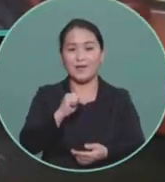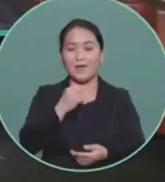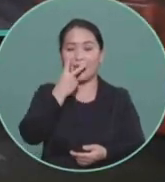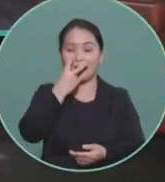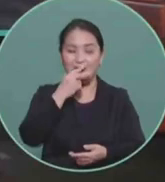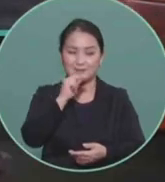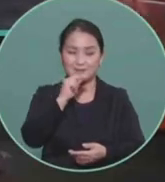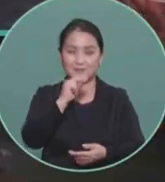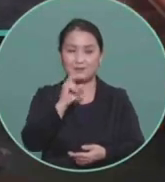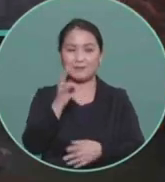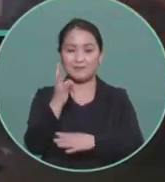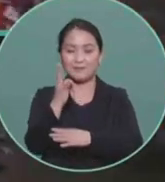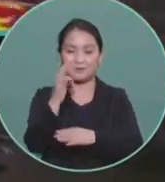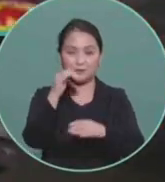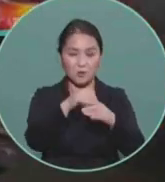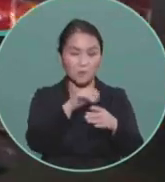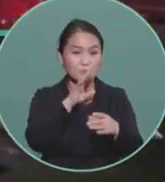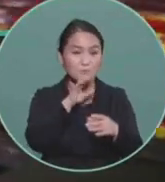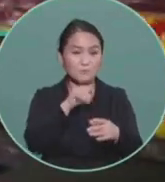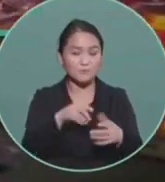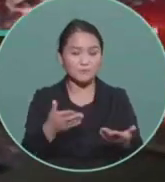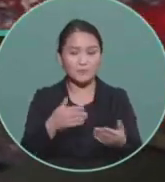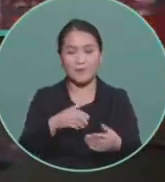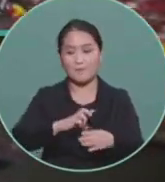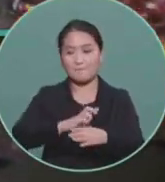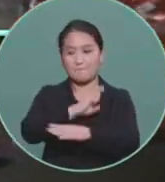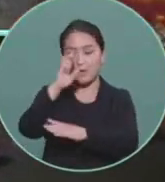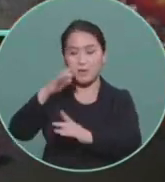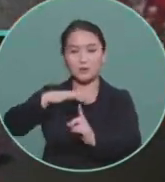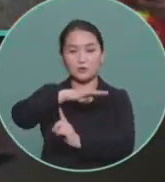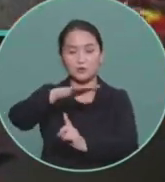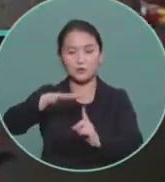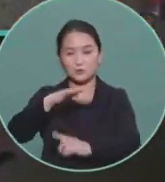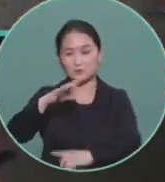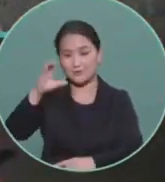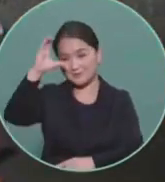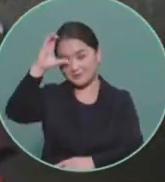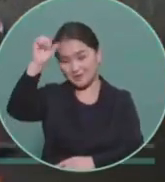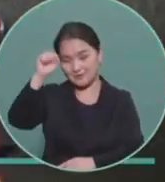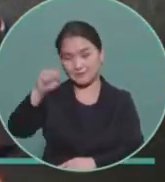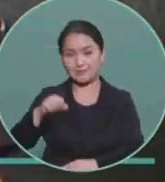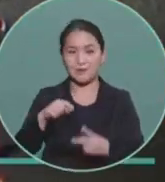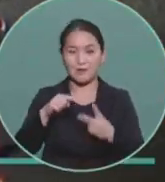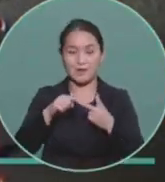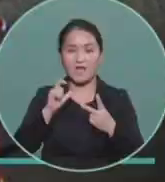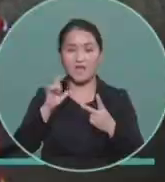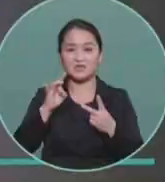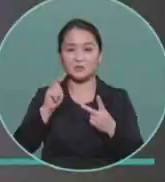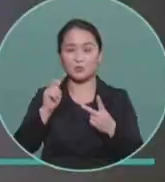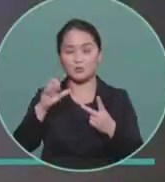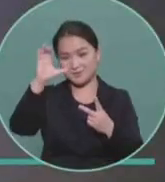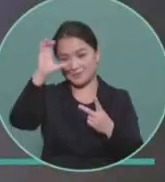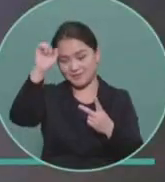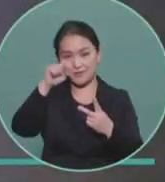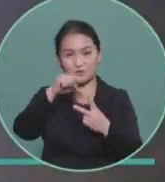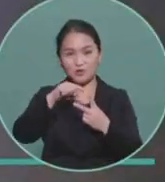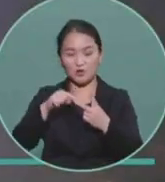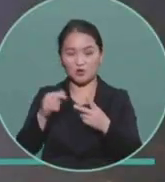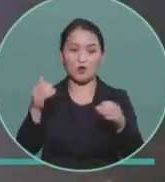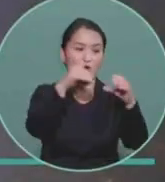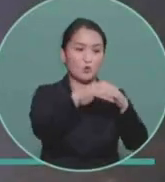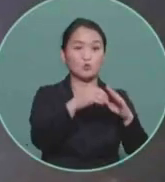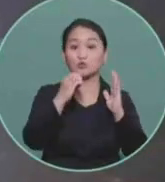налаах дүүргийг оруулна гэж бид ингээд итгэж байгаа. Энийг бол байгаль орчин аюул жуулчлалын сайд, арчим хүчний сайд хоёр бол оруулах